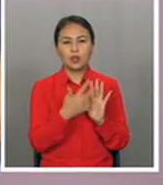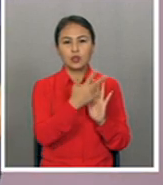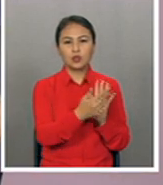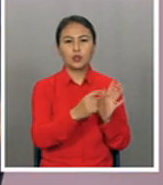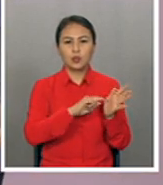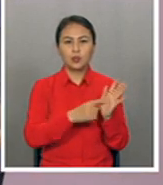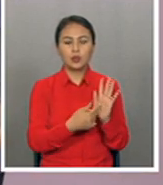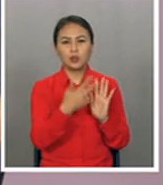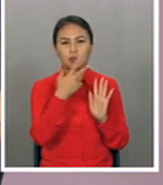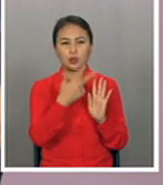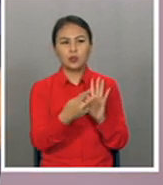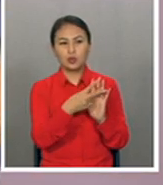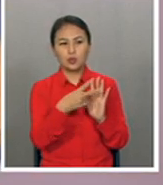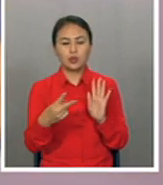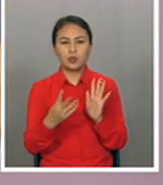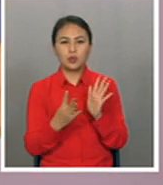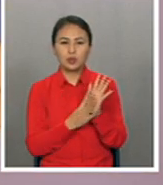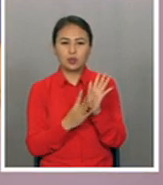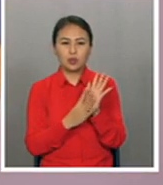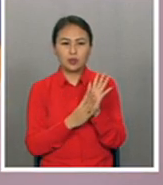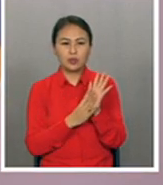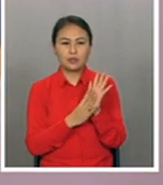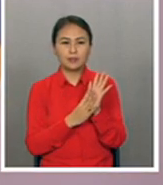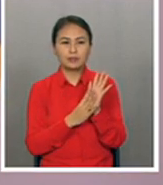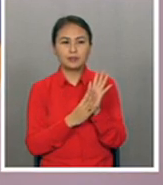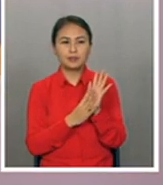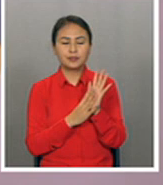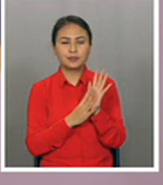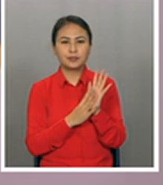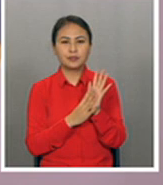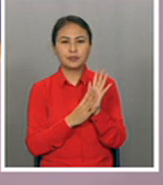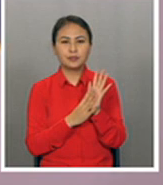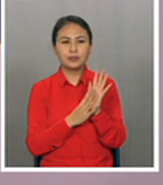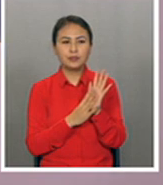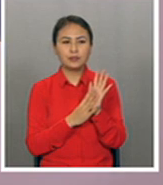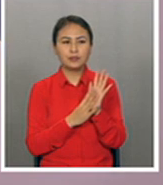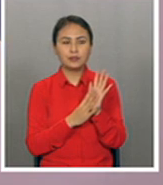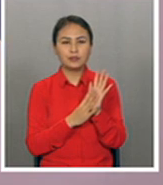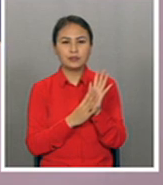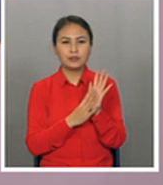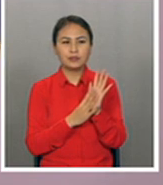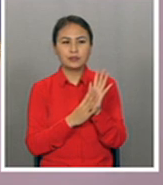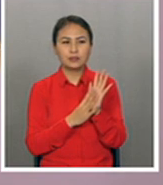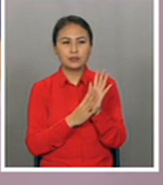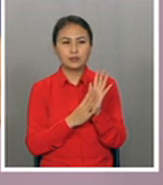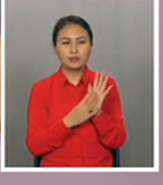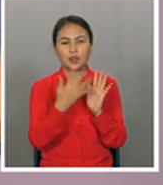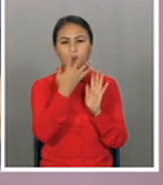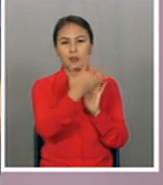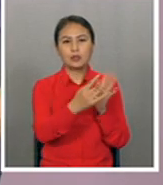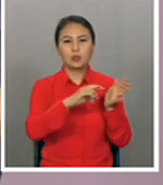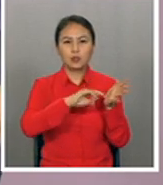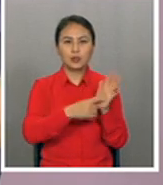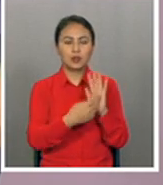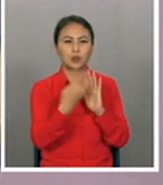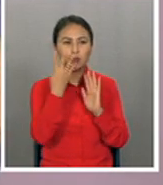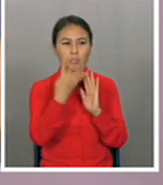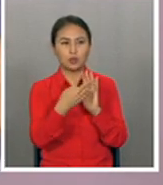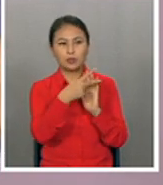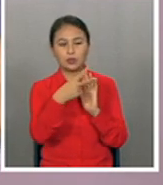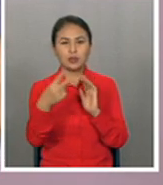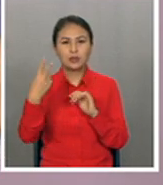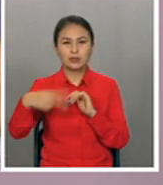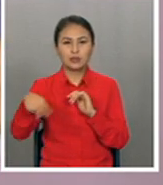3 пен 3-тің көбейтіндісінің мәні 9-ға тең болады. 5 пен 4-тің